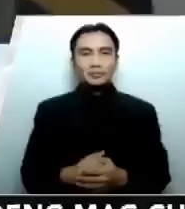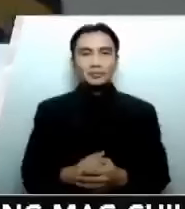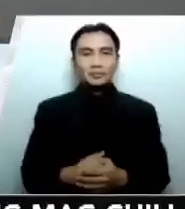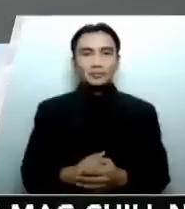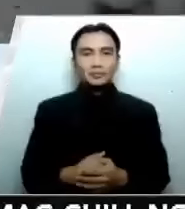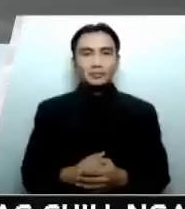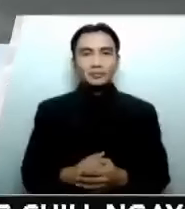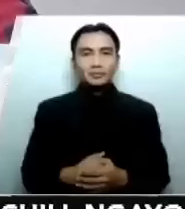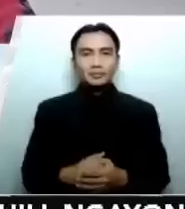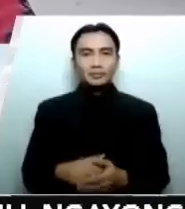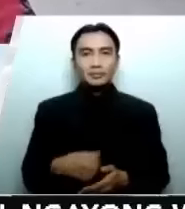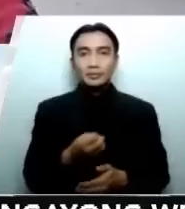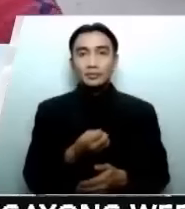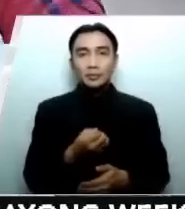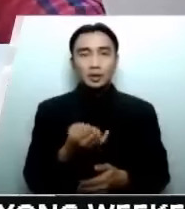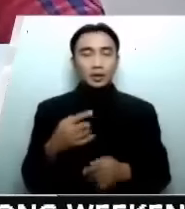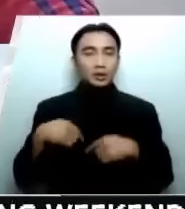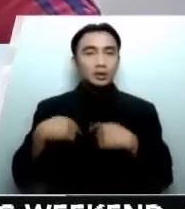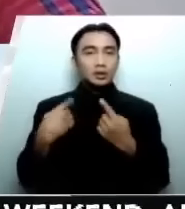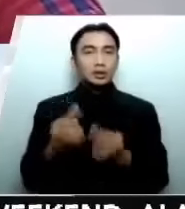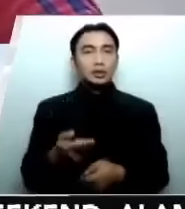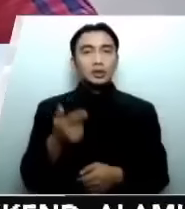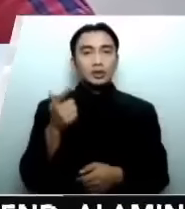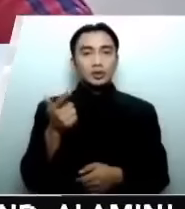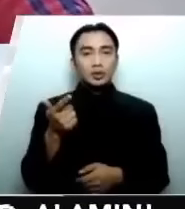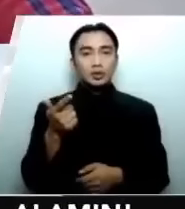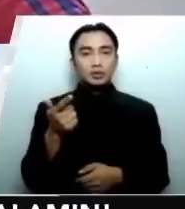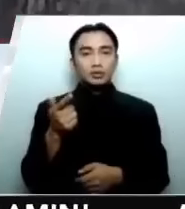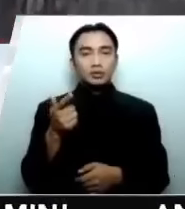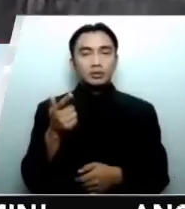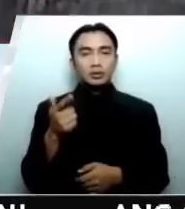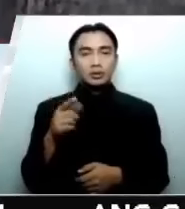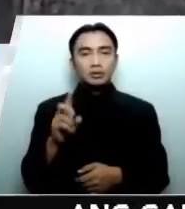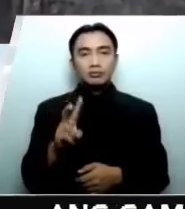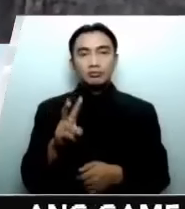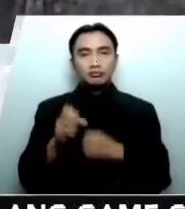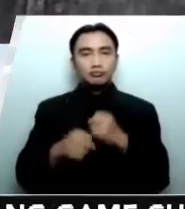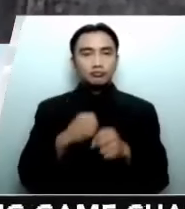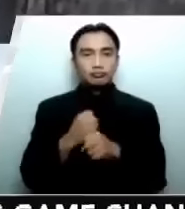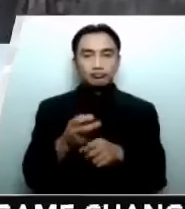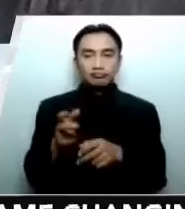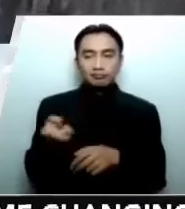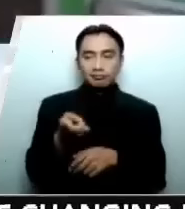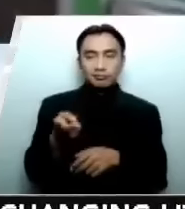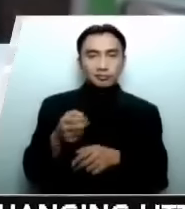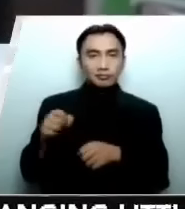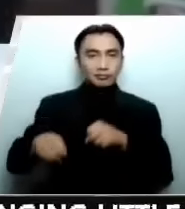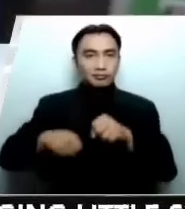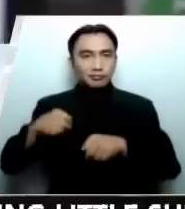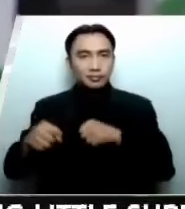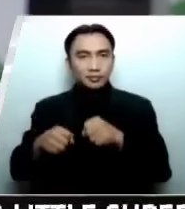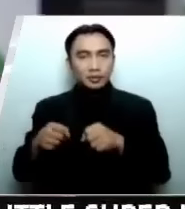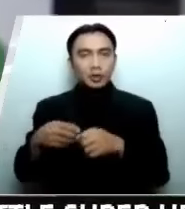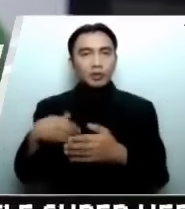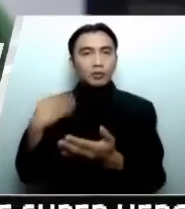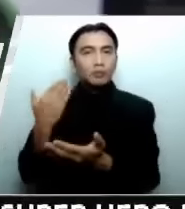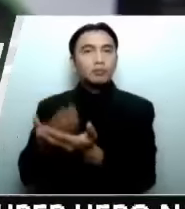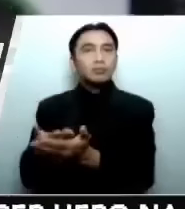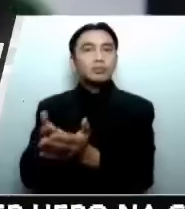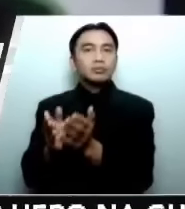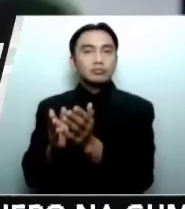Mahigit 2 taon na raw nagbibisikleta si Homer Atakchorn. Papasok at pauwi sa trabaho. Para makatipid sa